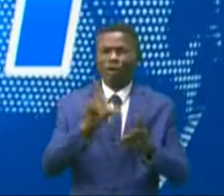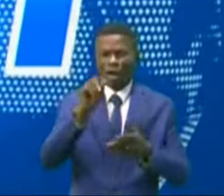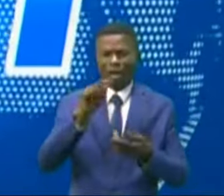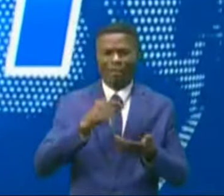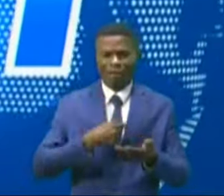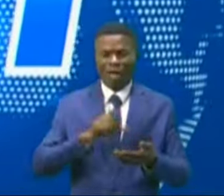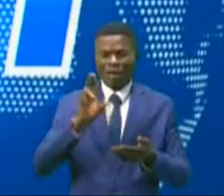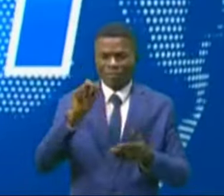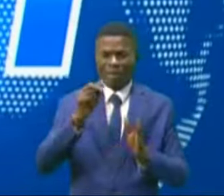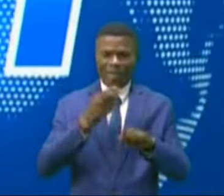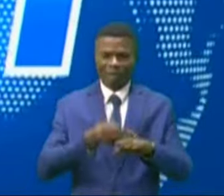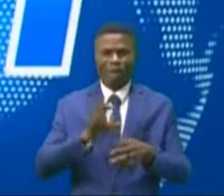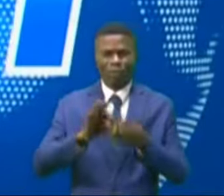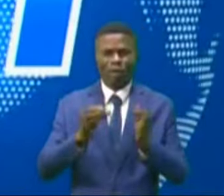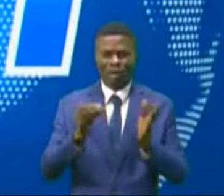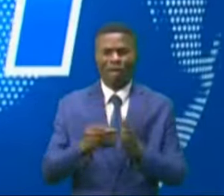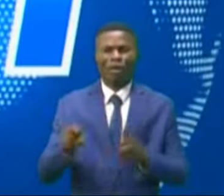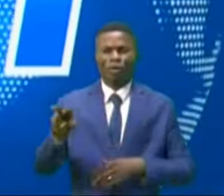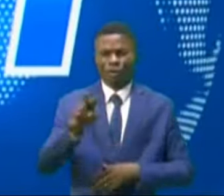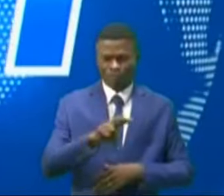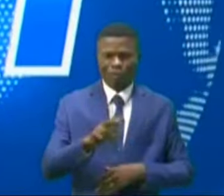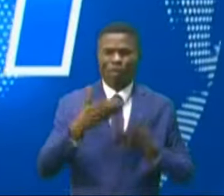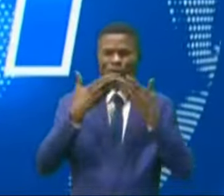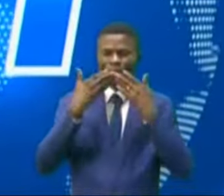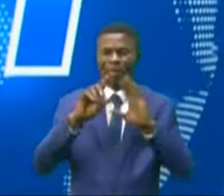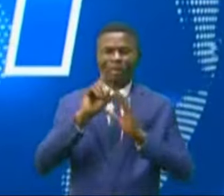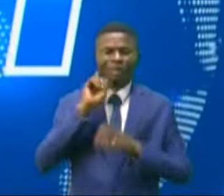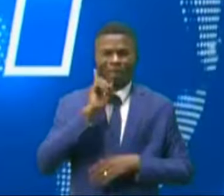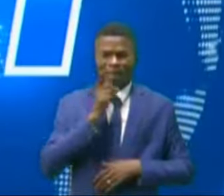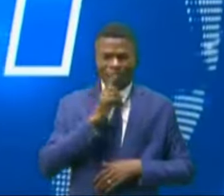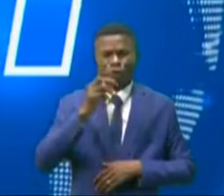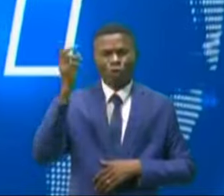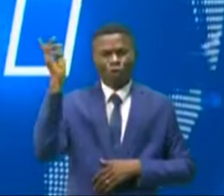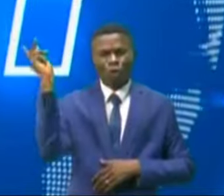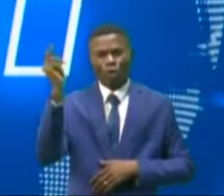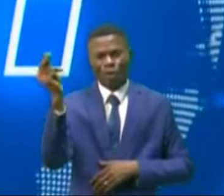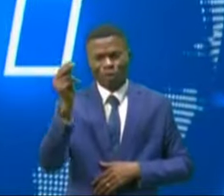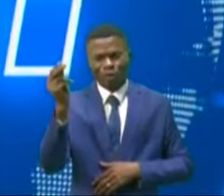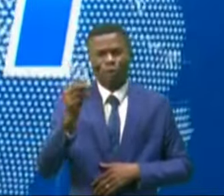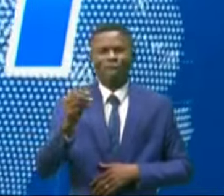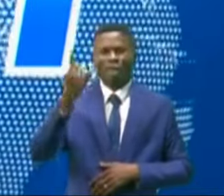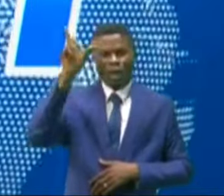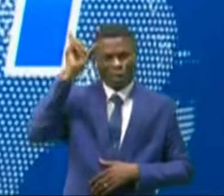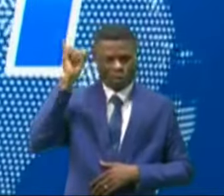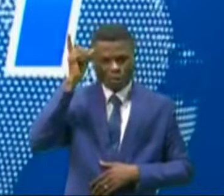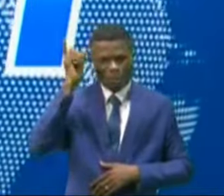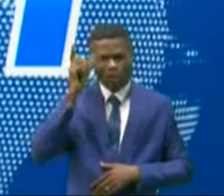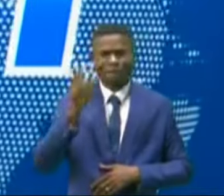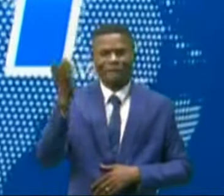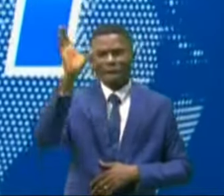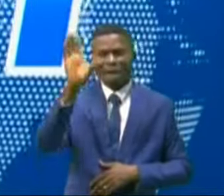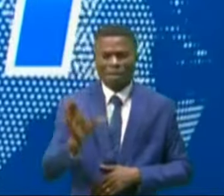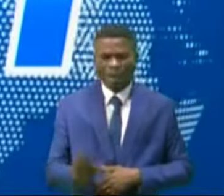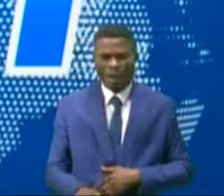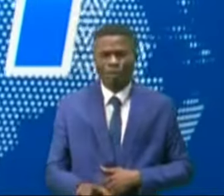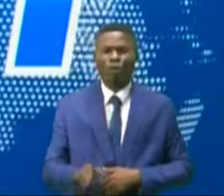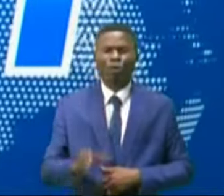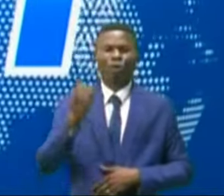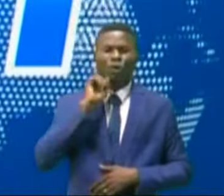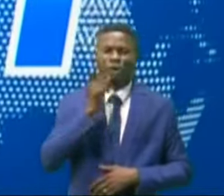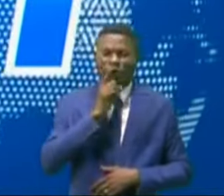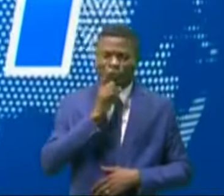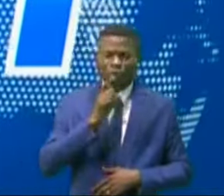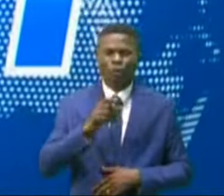été réalisé par Patrick Bakwila-Yamulamba et André Njeka. L'équipe technique était assurée par Eline Toumba, Henri Alimassi,